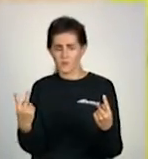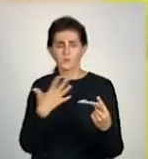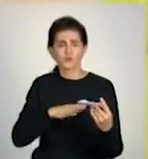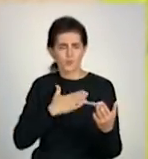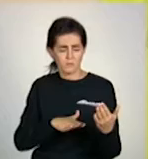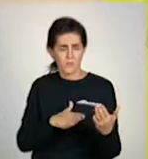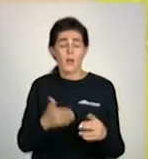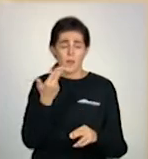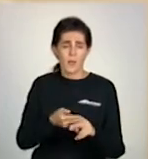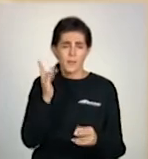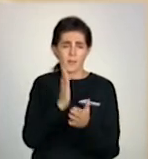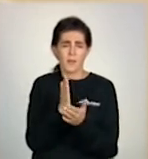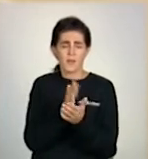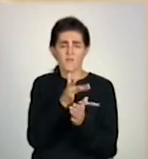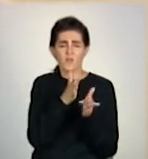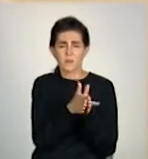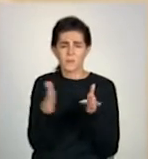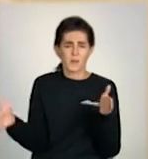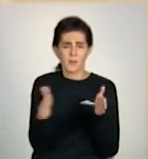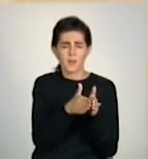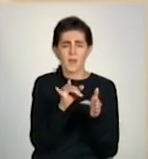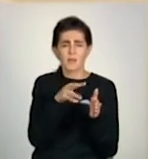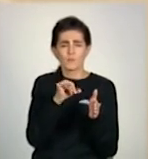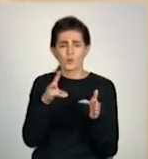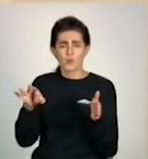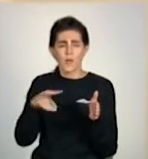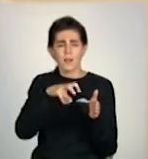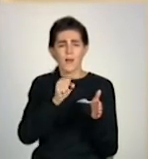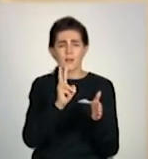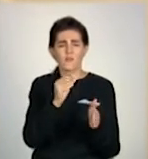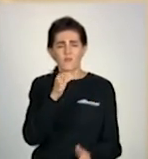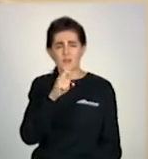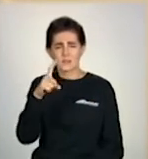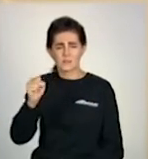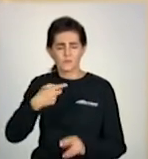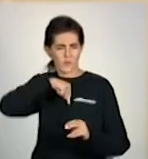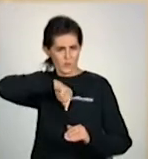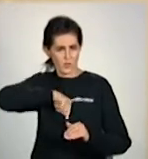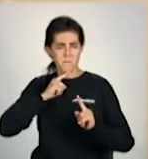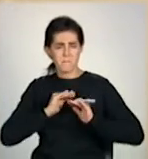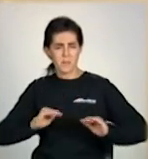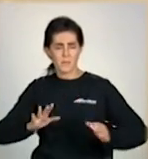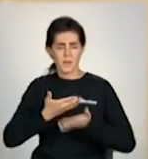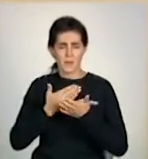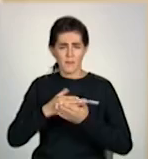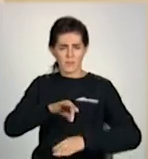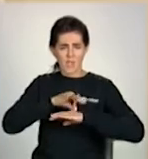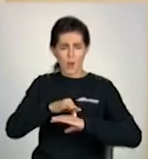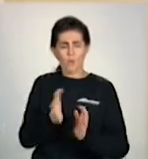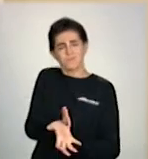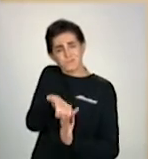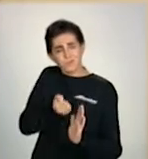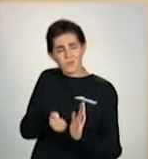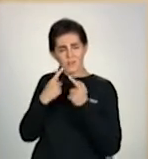Є поняття період імунологічного мовчання, лагфаза. Що це таке? Організм отримав інформацію,